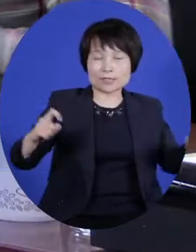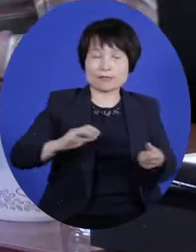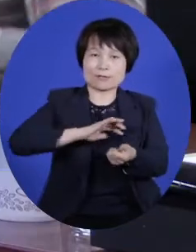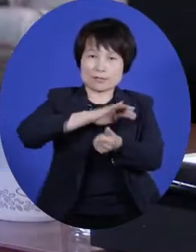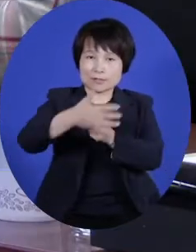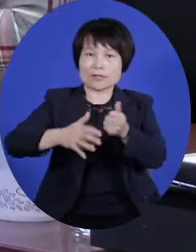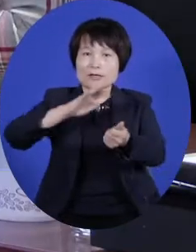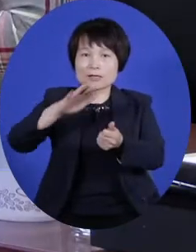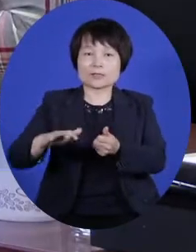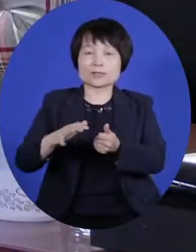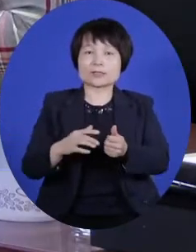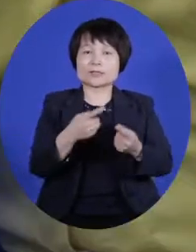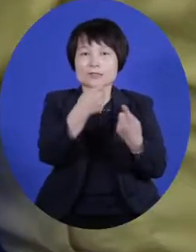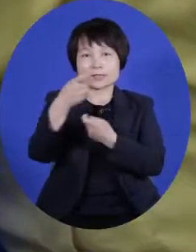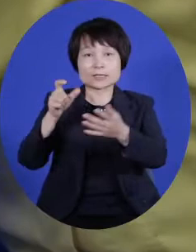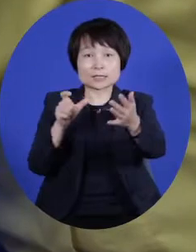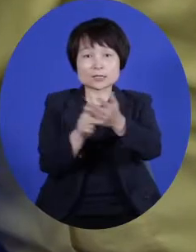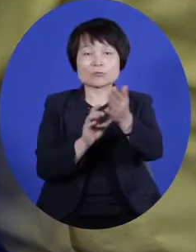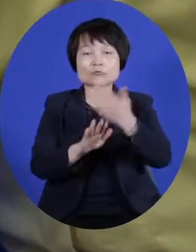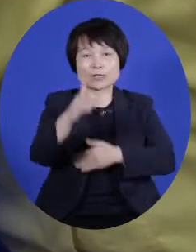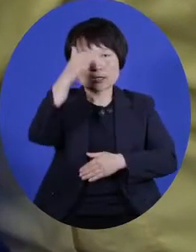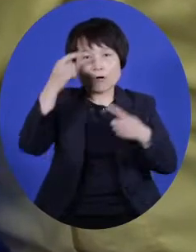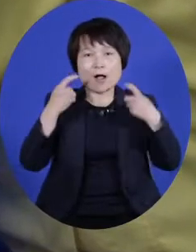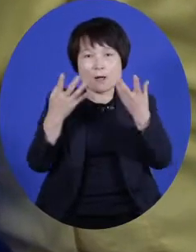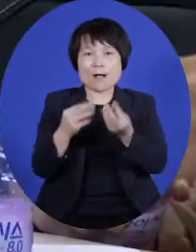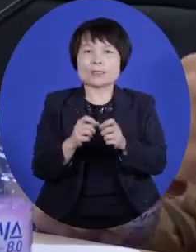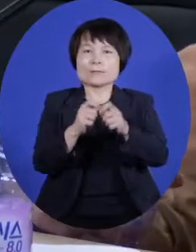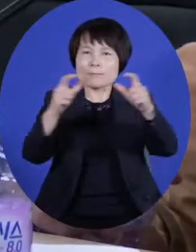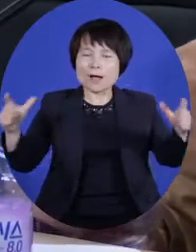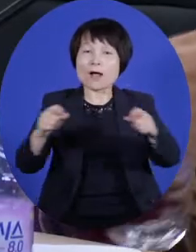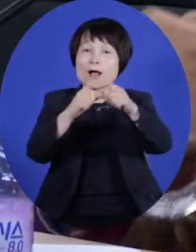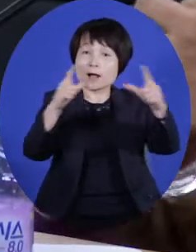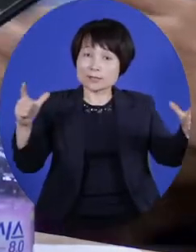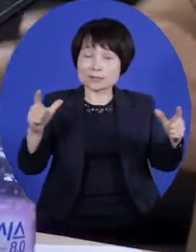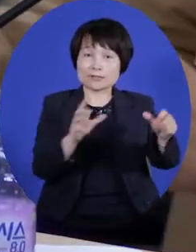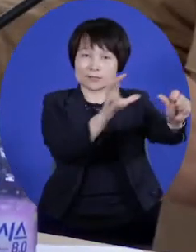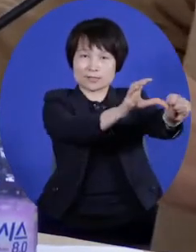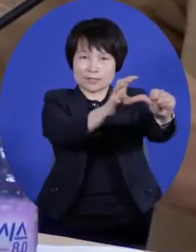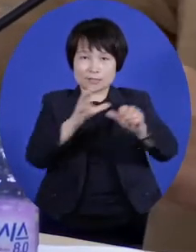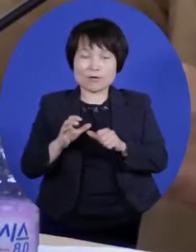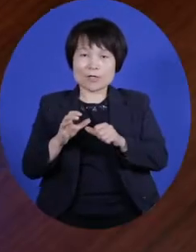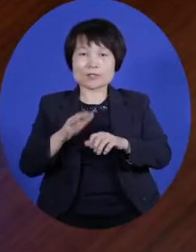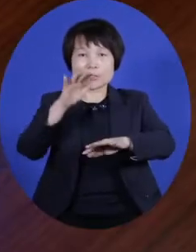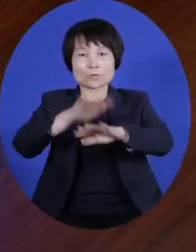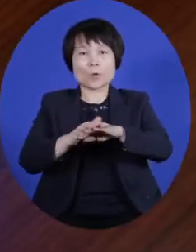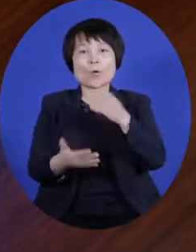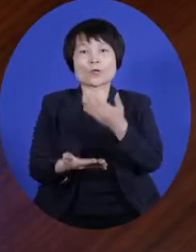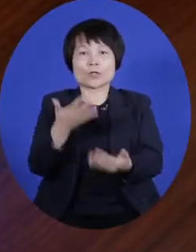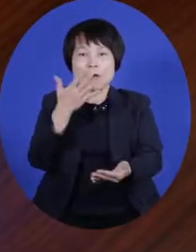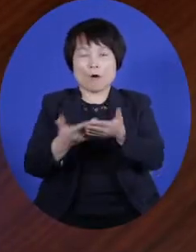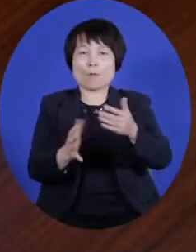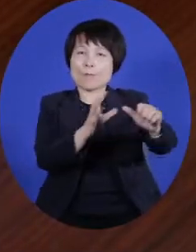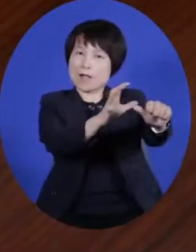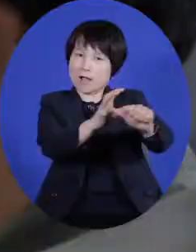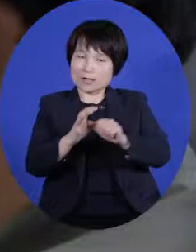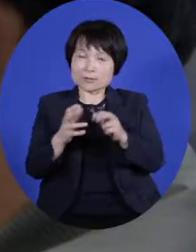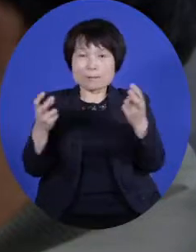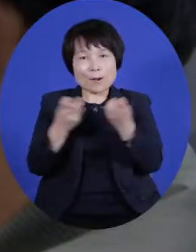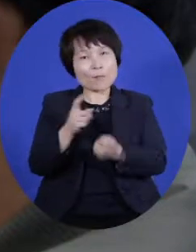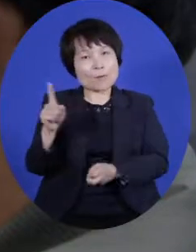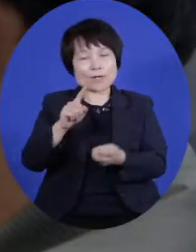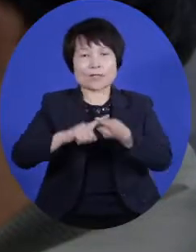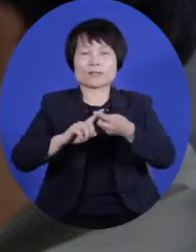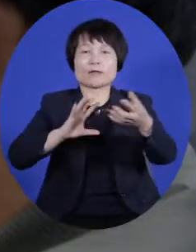유네스코 세계유산 등재로 인해 급증하고 있는 관광객을 광주시 농촌체험관광으로 연계시킬 방안 등을 심도